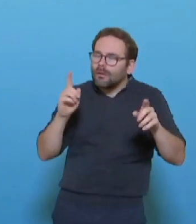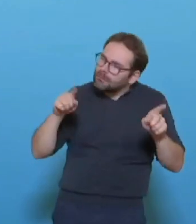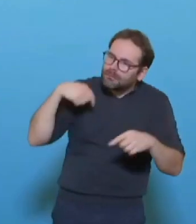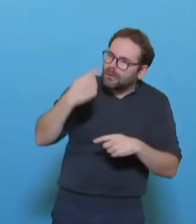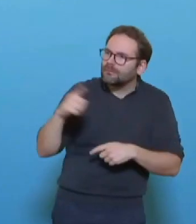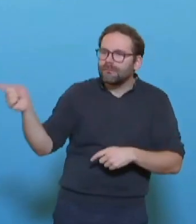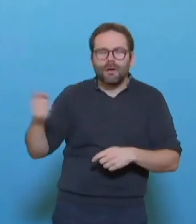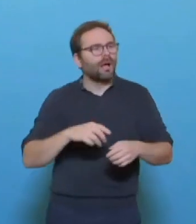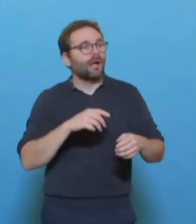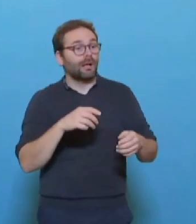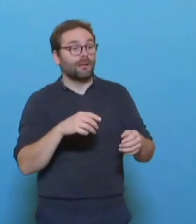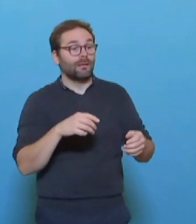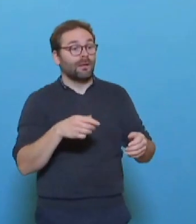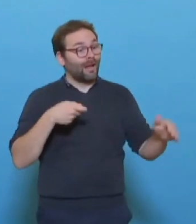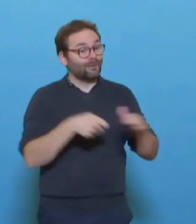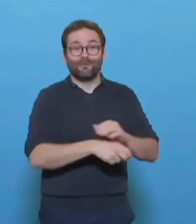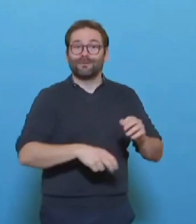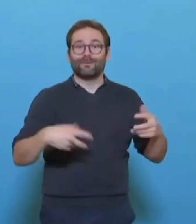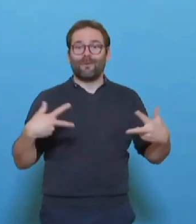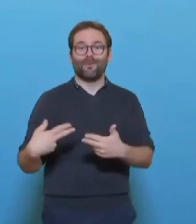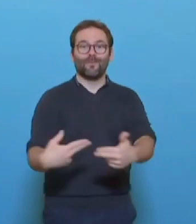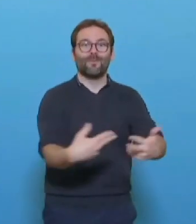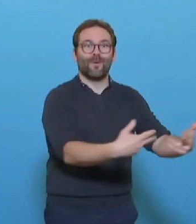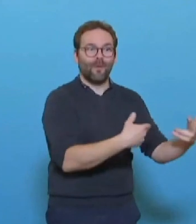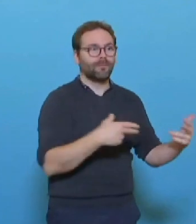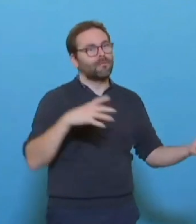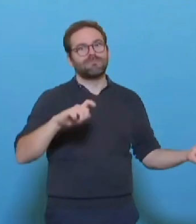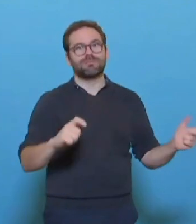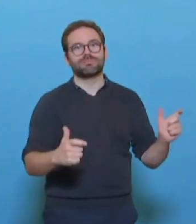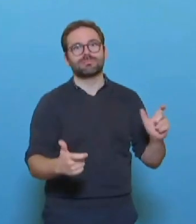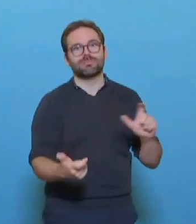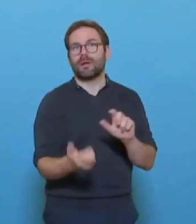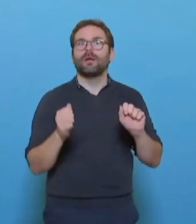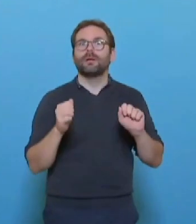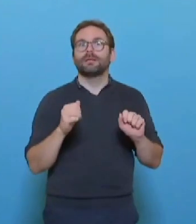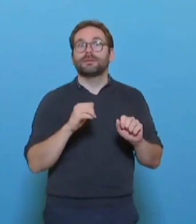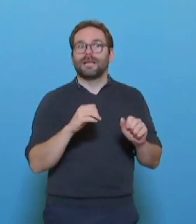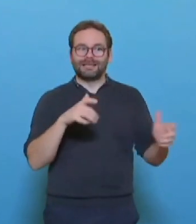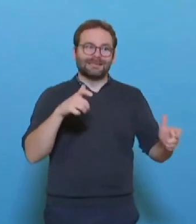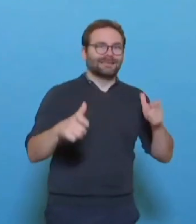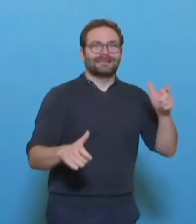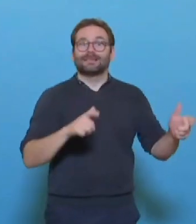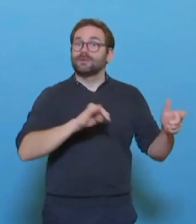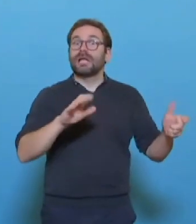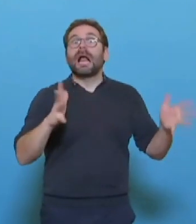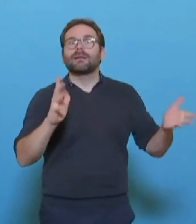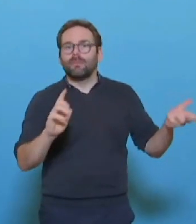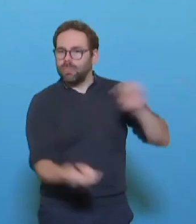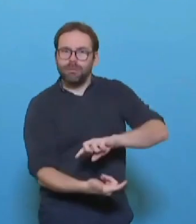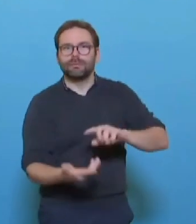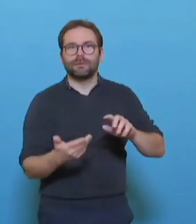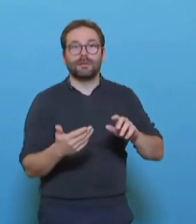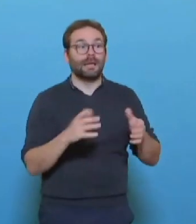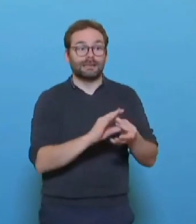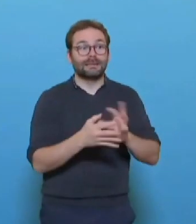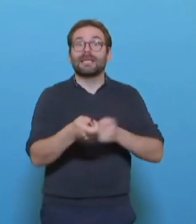toutes les subventions culturelles et va faire rompre, menace jusqu'à la faire rompre la chaîne économique culturelle. Alors, vous